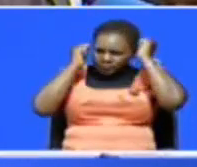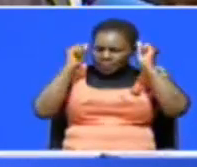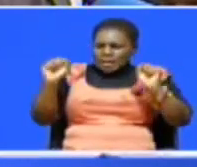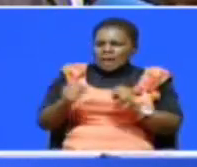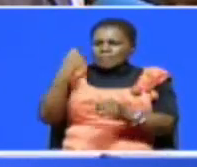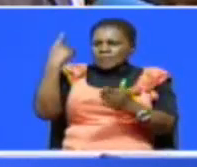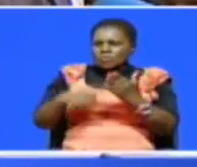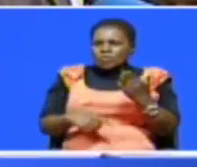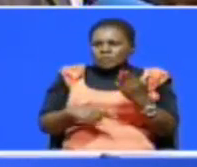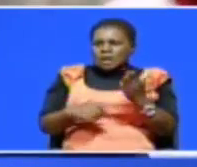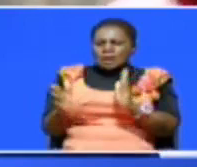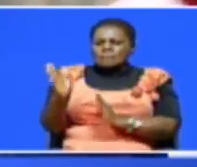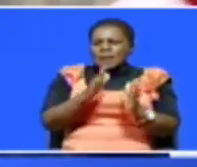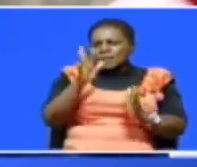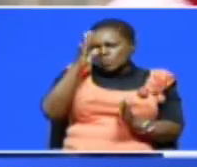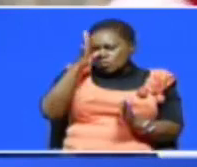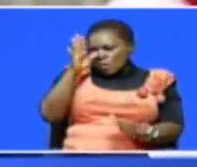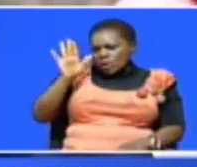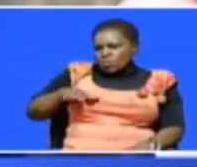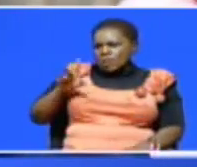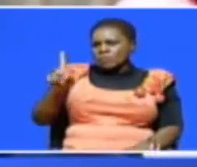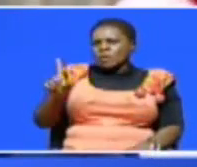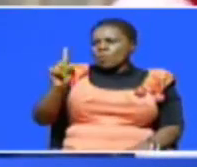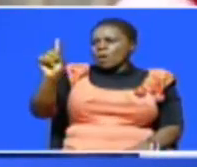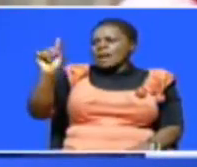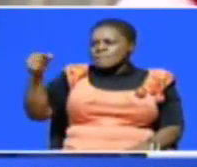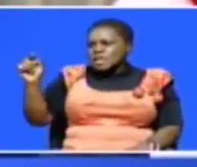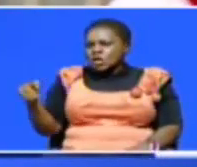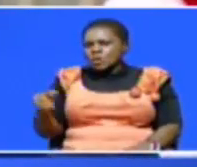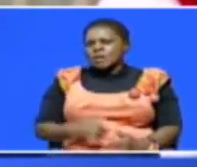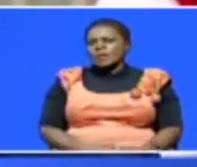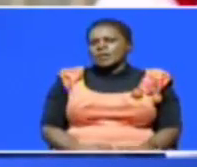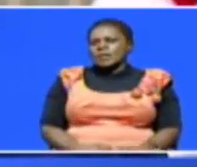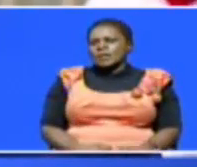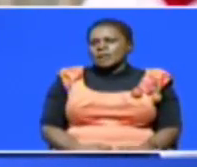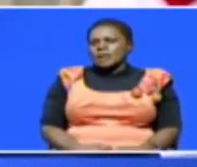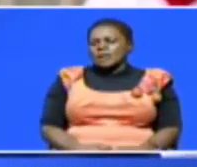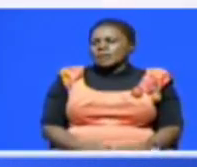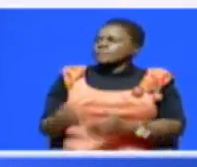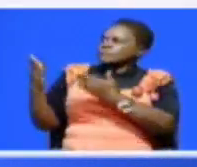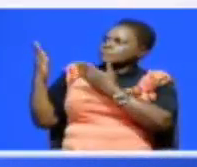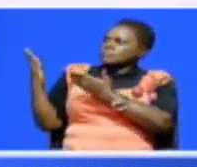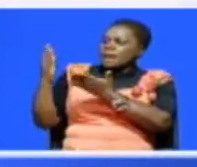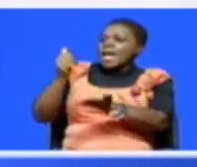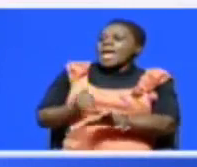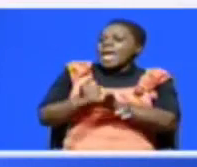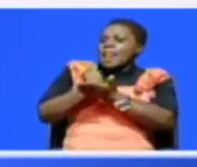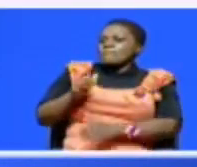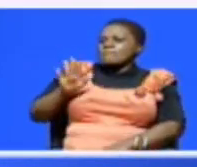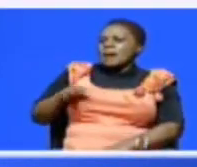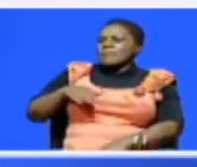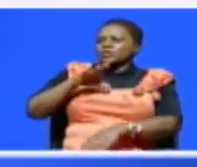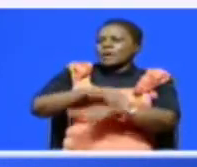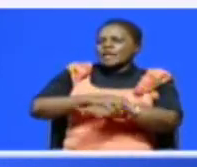Ilidaiwa kuwa alikuwa kapanga kumlaghai mama mmoja shilingi milioni moja. Mungatana alikuwa kadai kuwa angemsaidia mama huyo